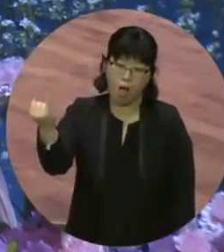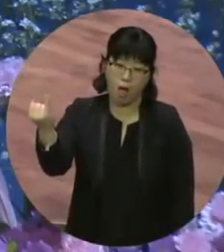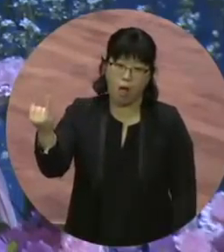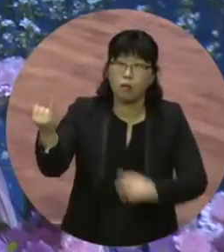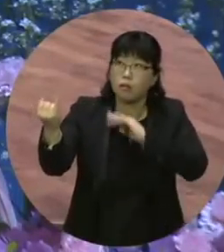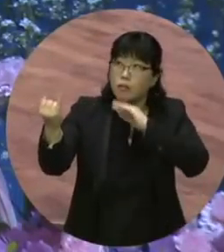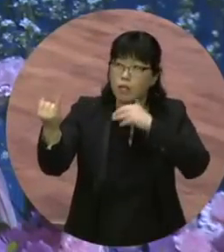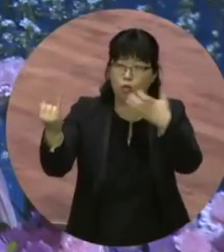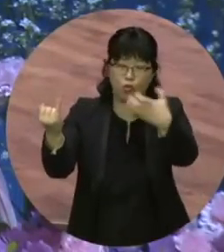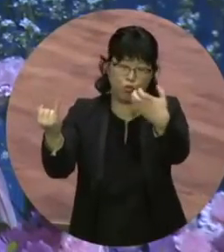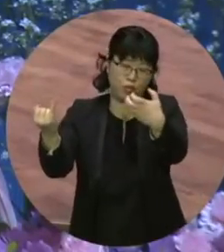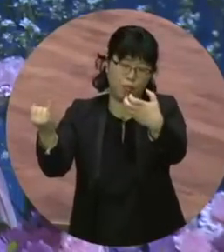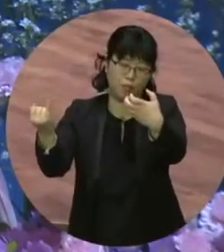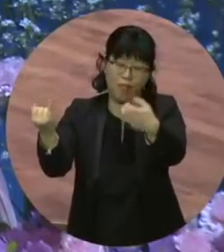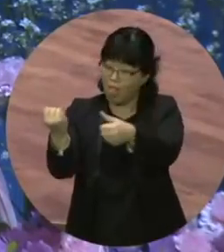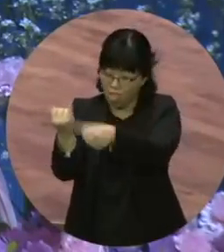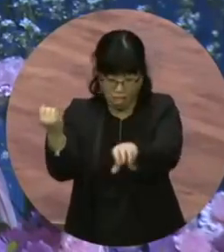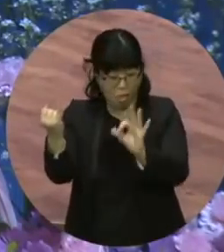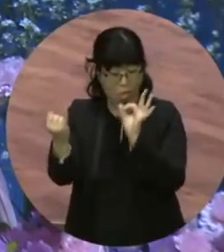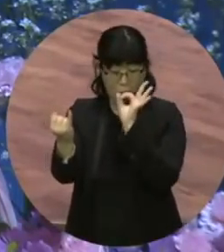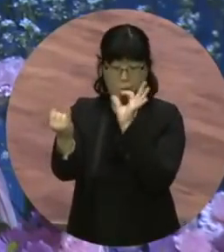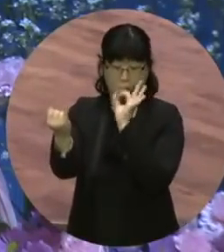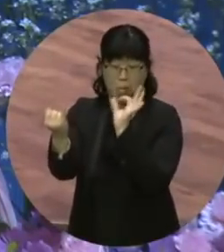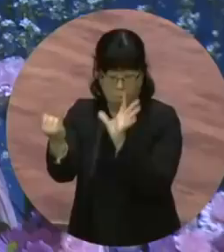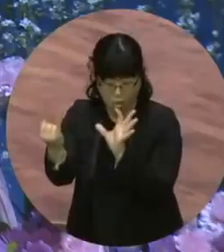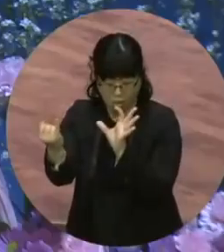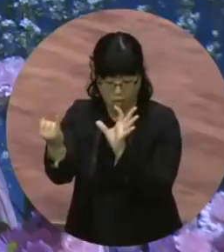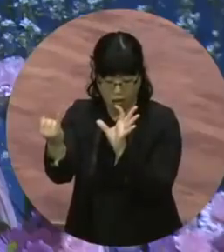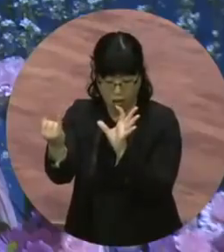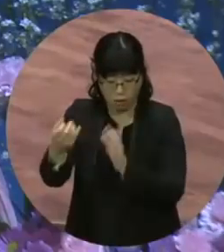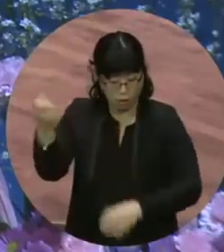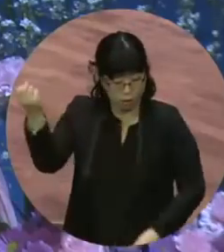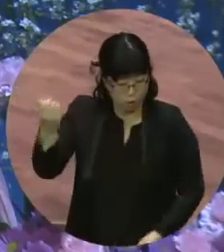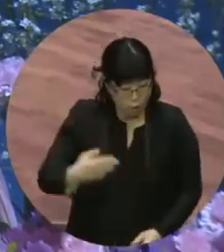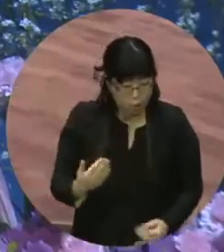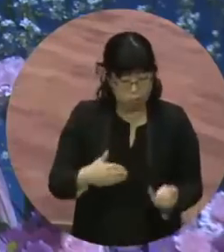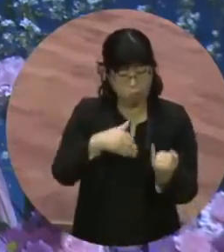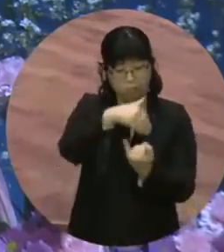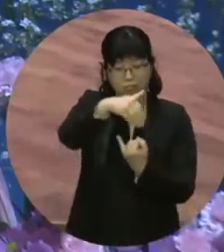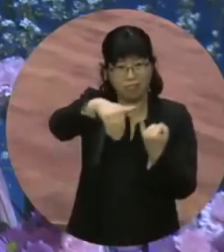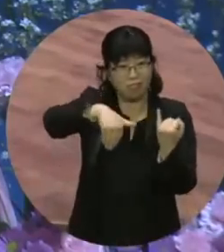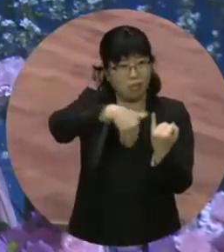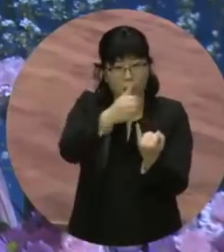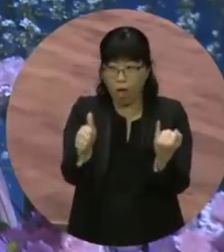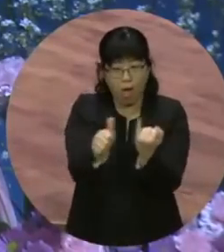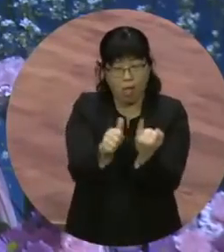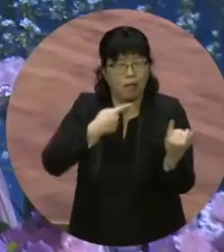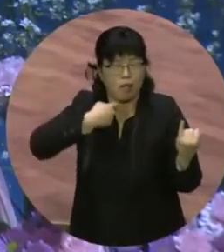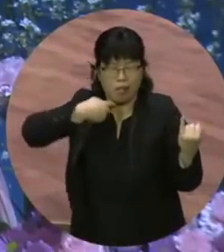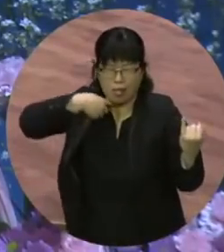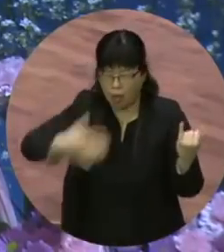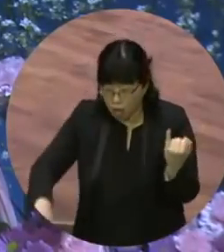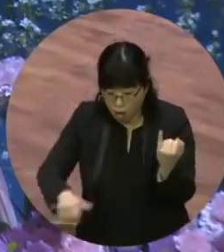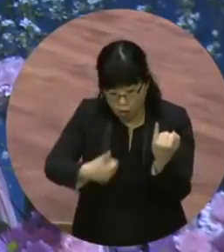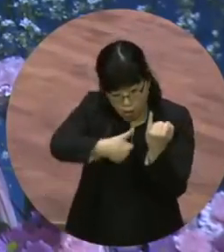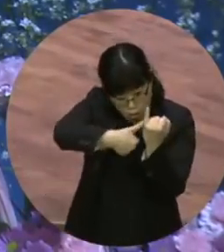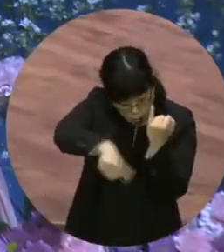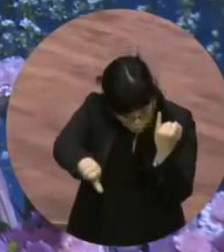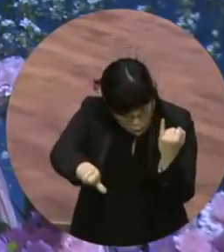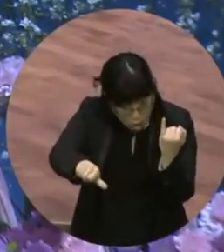낳고 남자를 모르는 처녀가 아이를 낳을 수 있는 것은